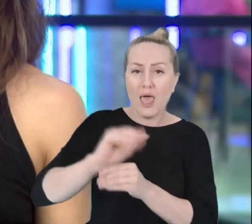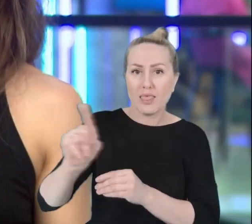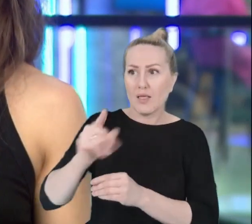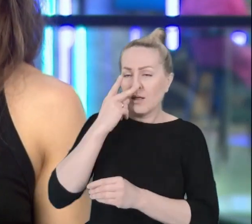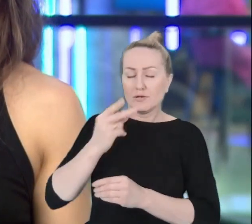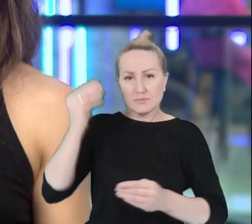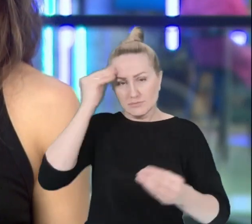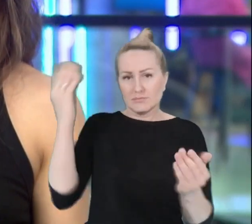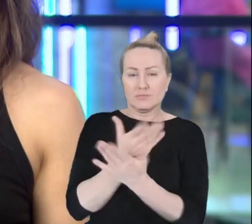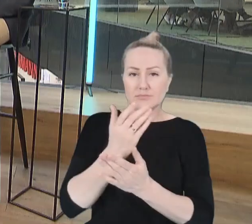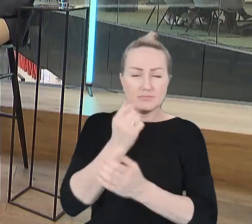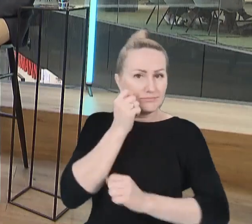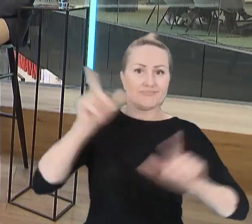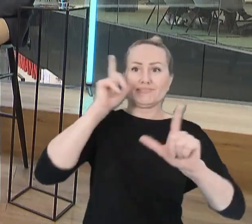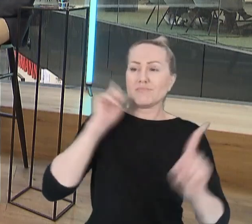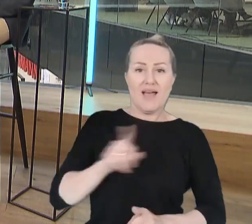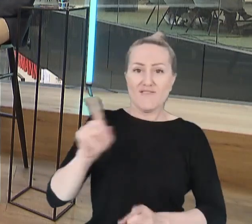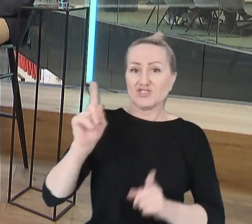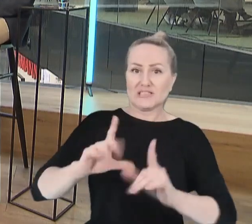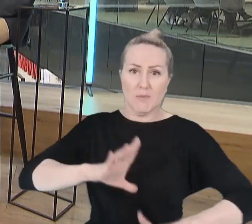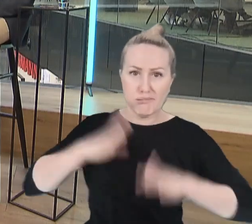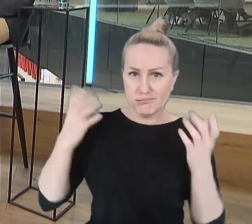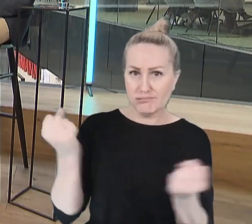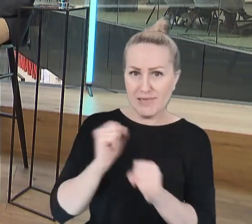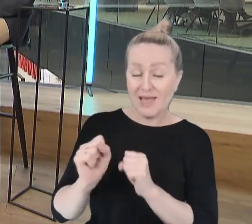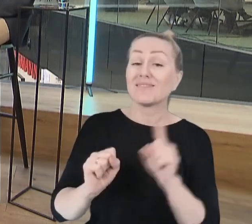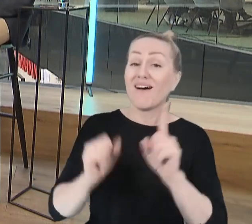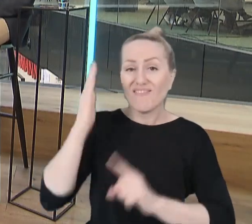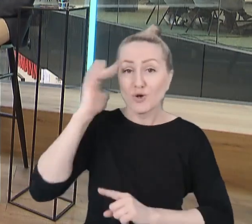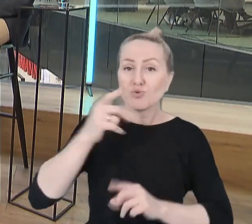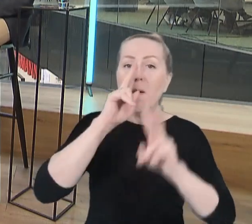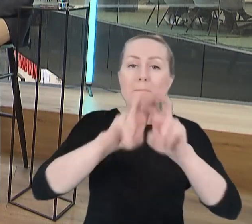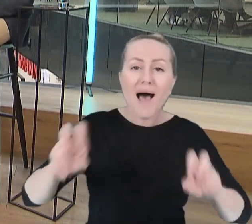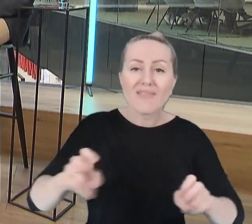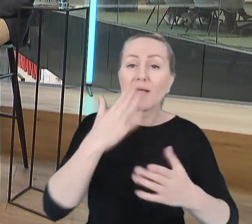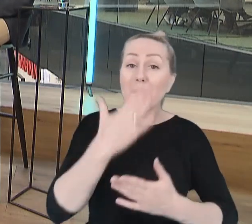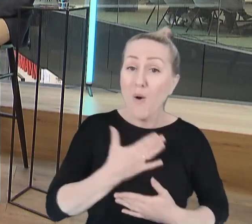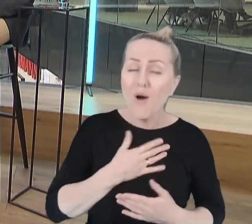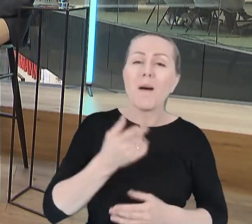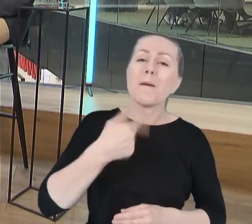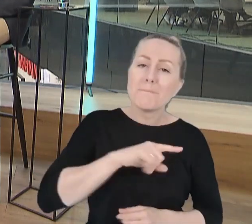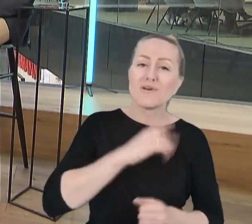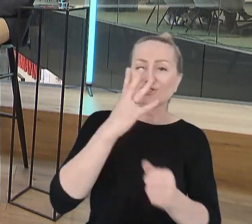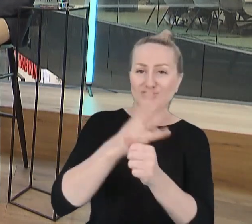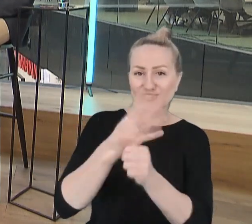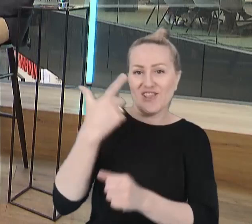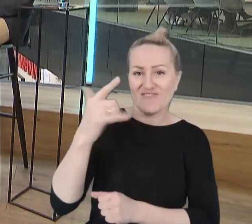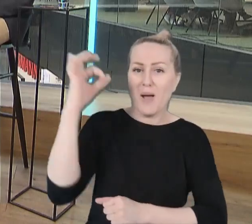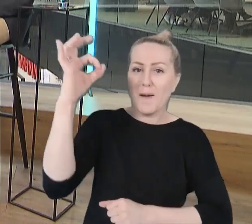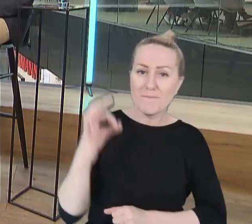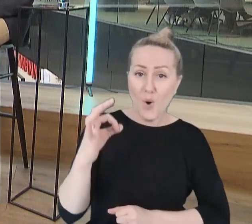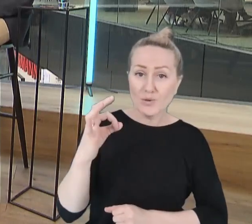oburzeniem. To wyobraźcie sobie, że badania pokazują, że powinniśmy przeznaczyć mniej więcej 42% z doby na